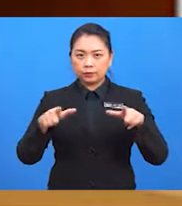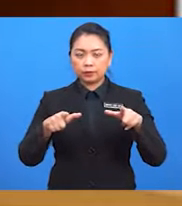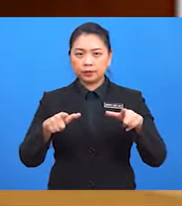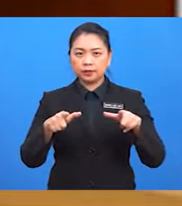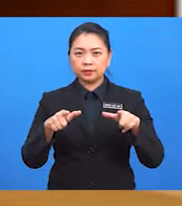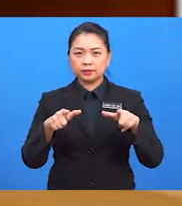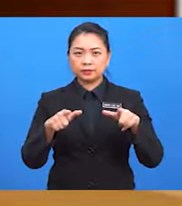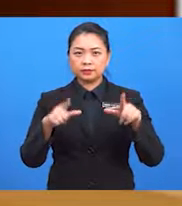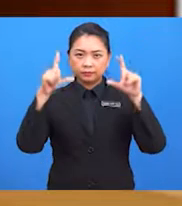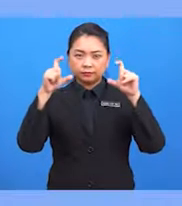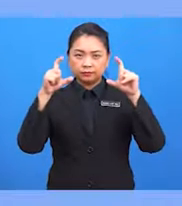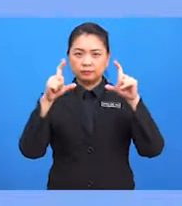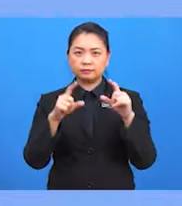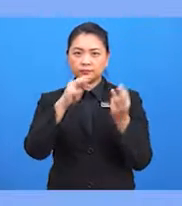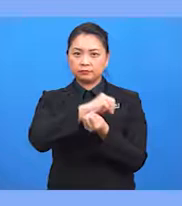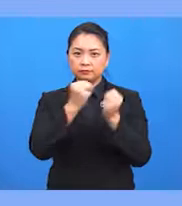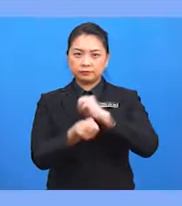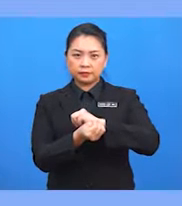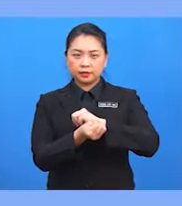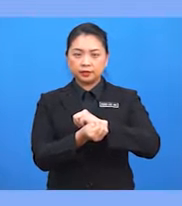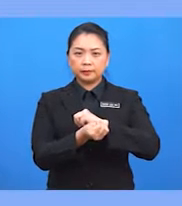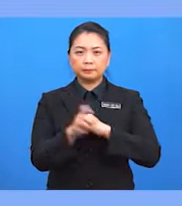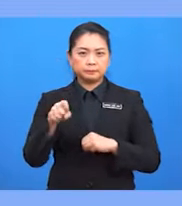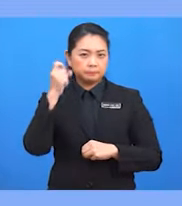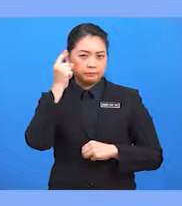foto, anda perlu memahami perkara-perkara berikut.